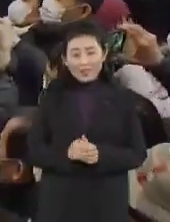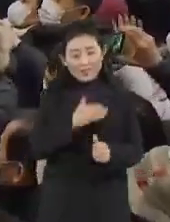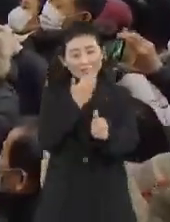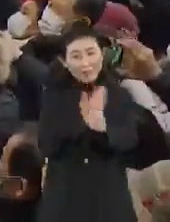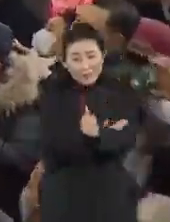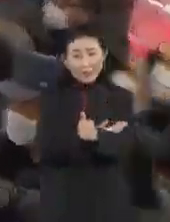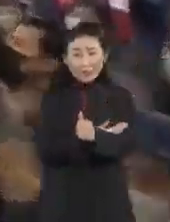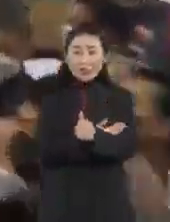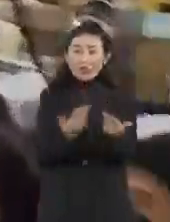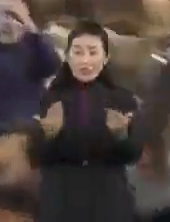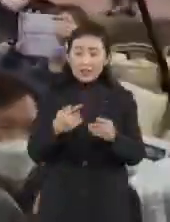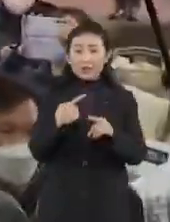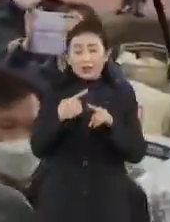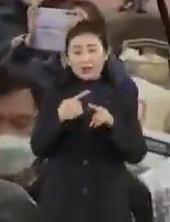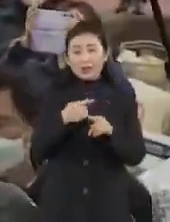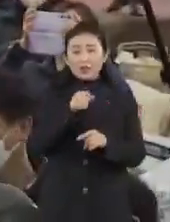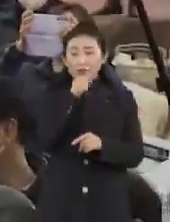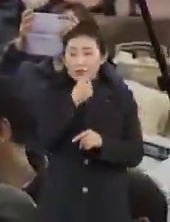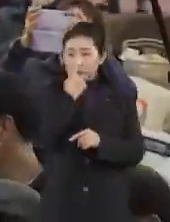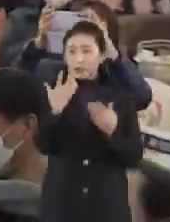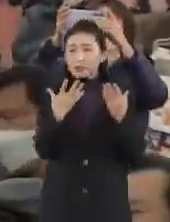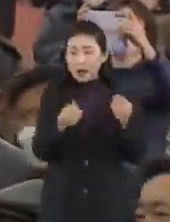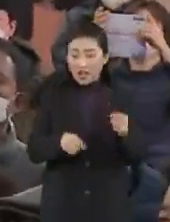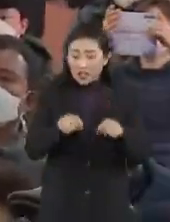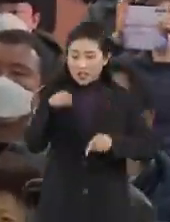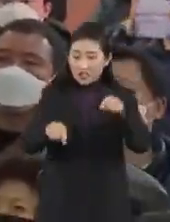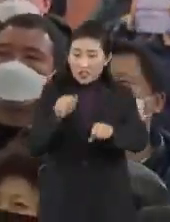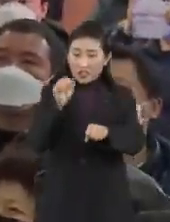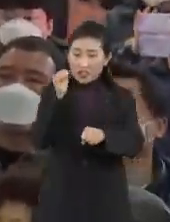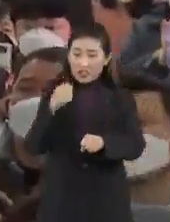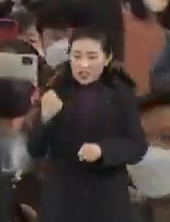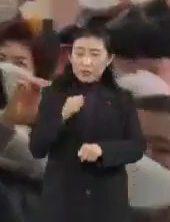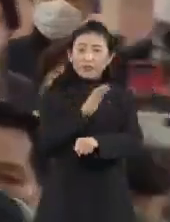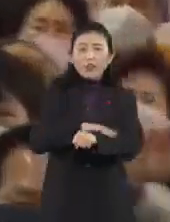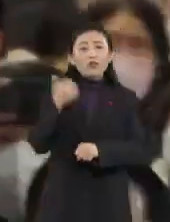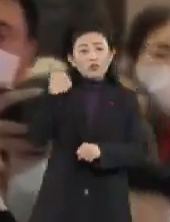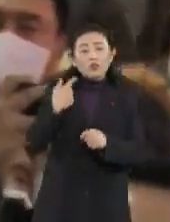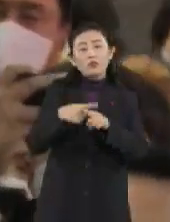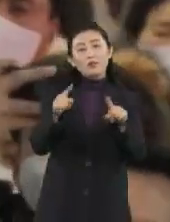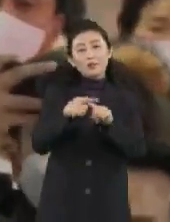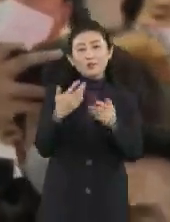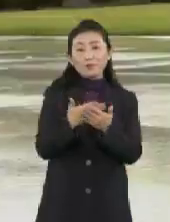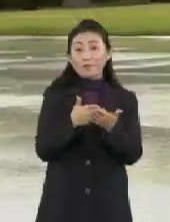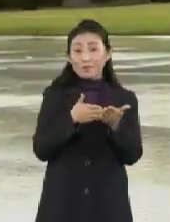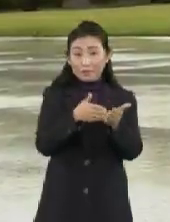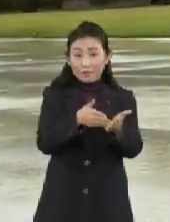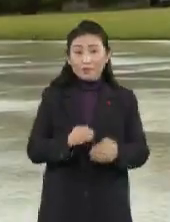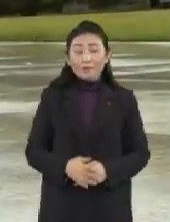능력과 실적이 입증된 만큼 실천력의 차이로 평가해달라고 밝혔습니다.